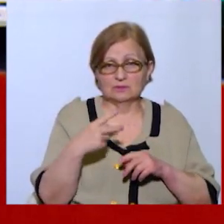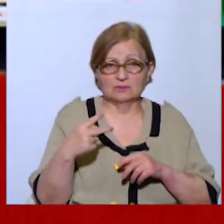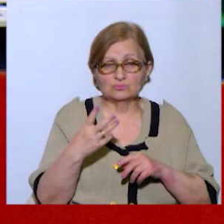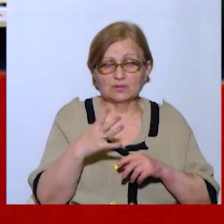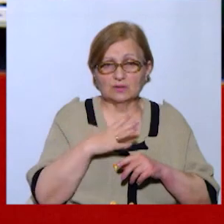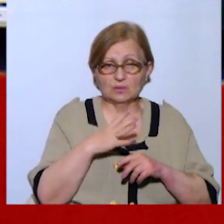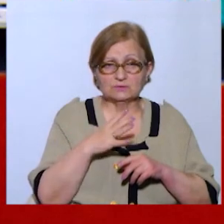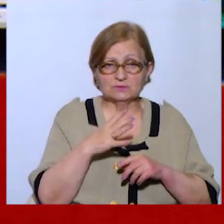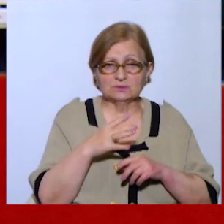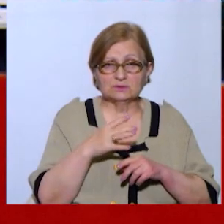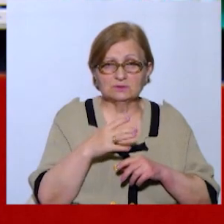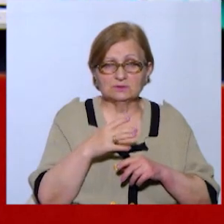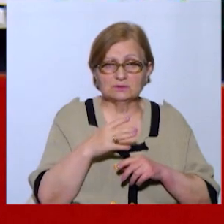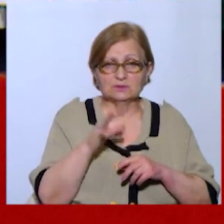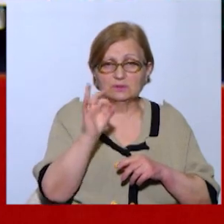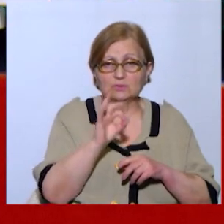იყოს